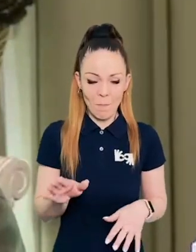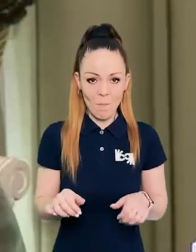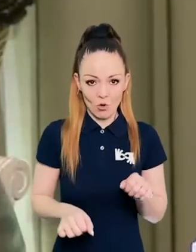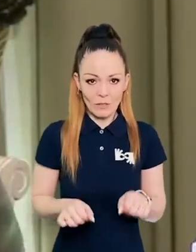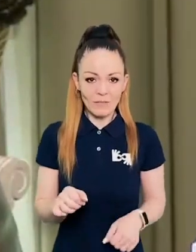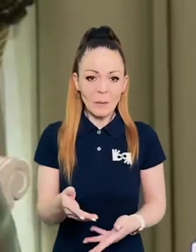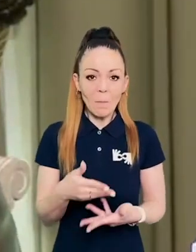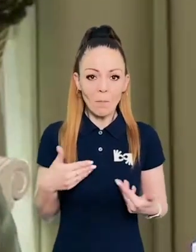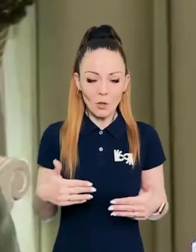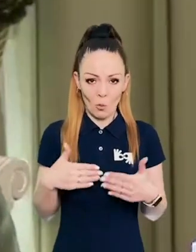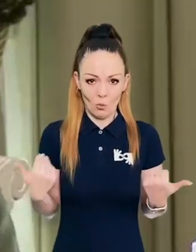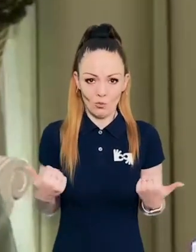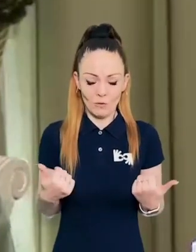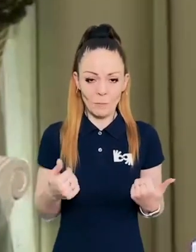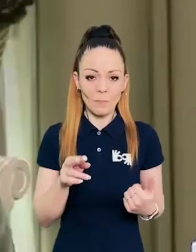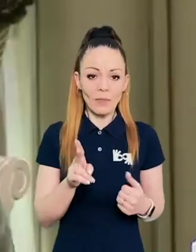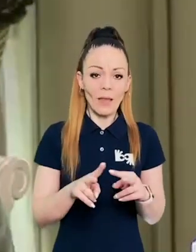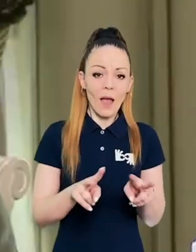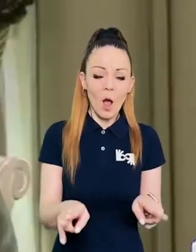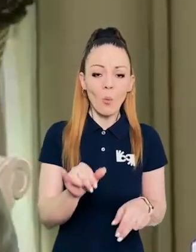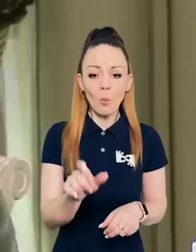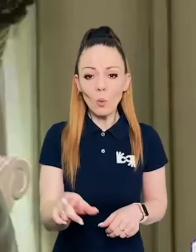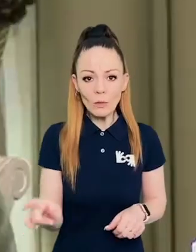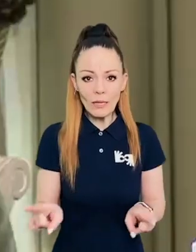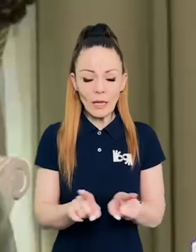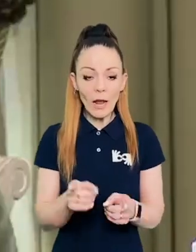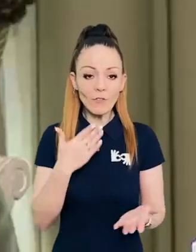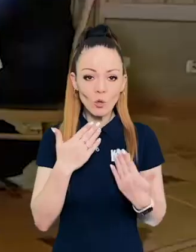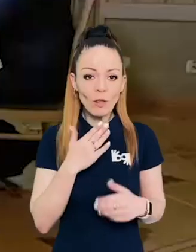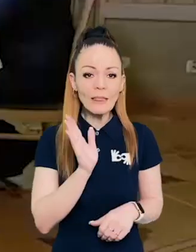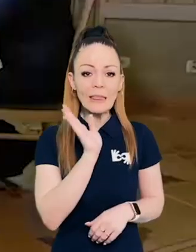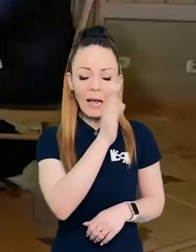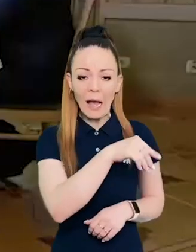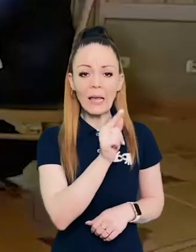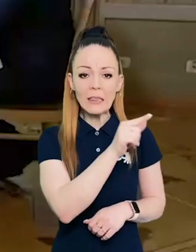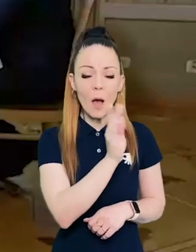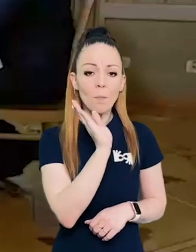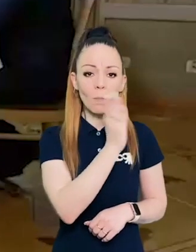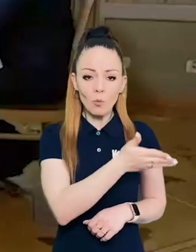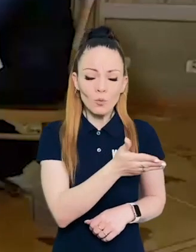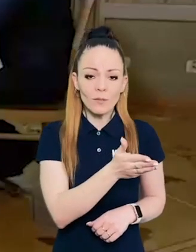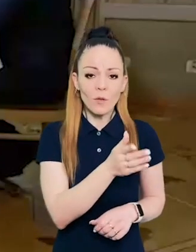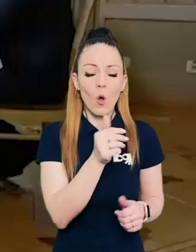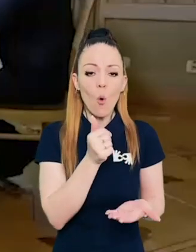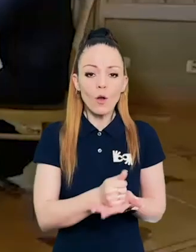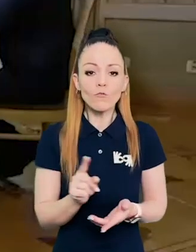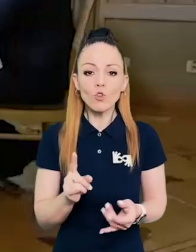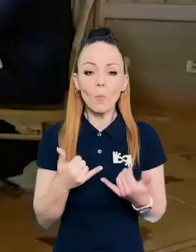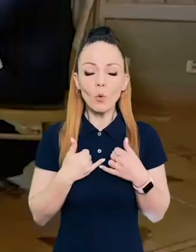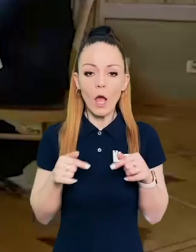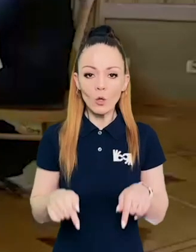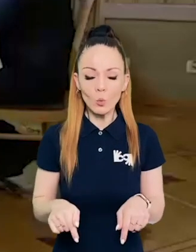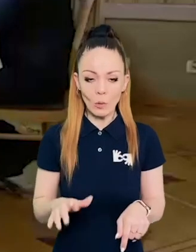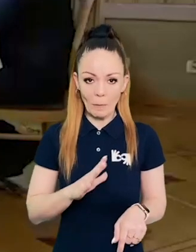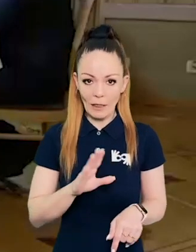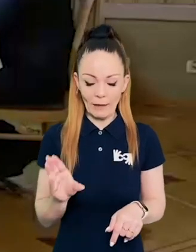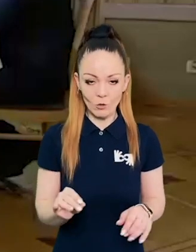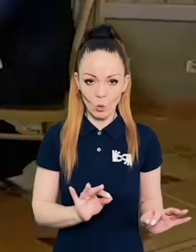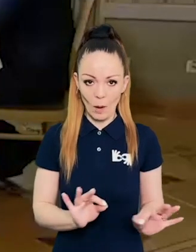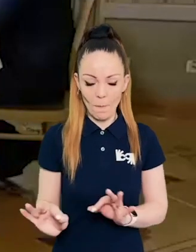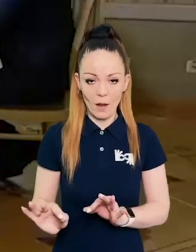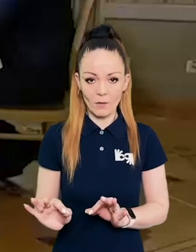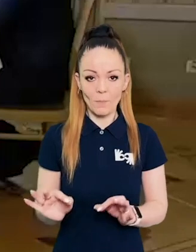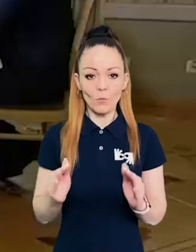можливість, ми не хочемо. У нас, як у людей таке відношення, да хай воно там буде, головне, щоб у нас тут було все